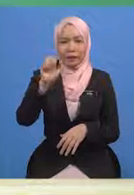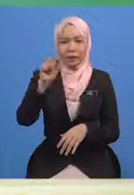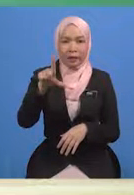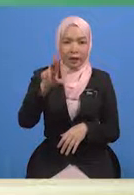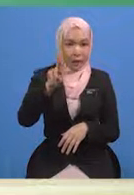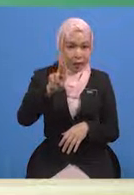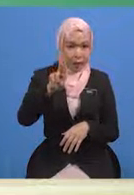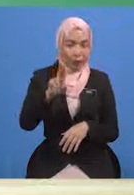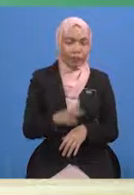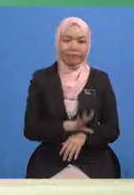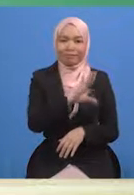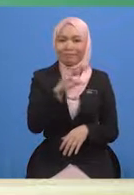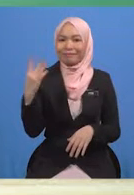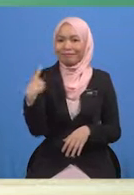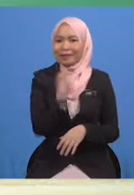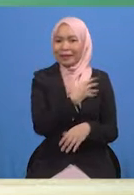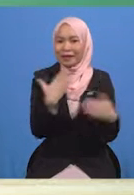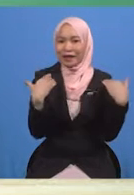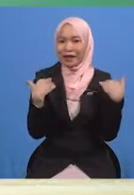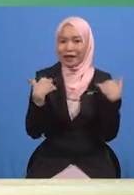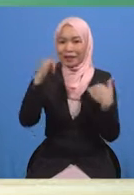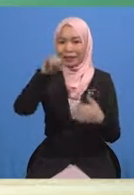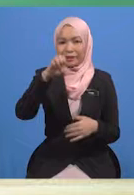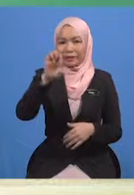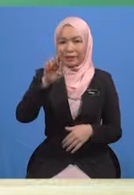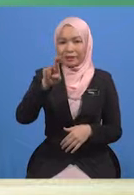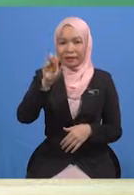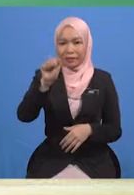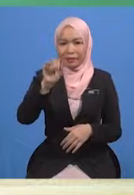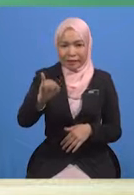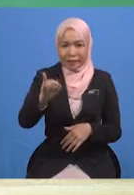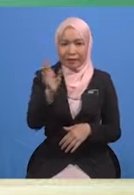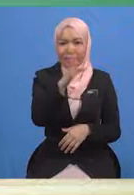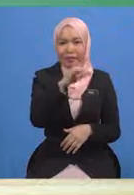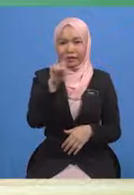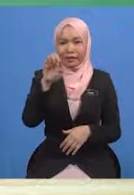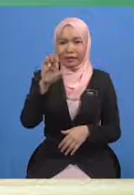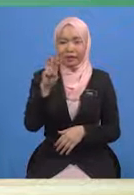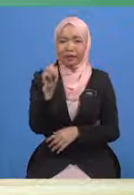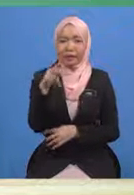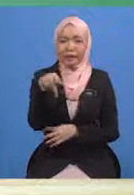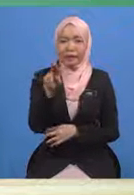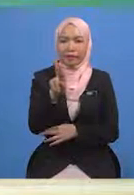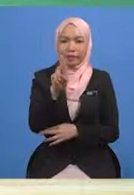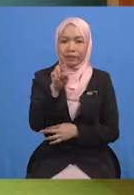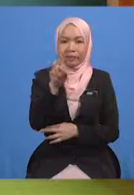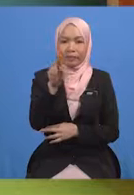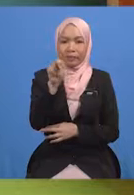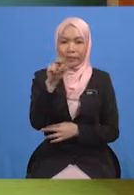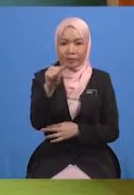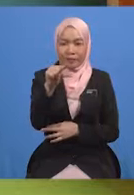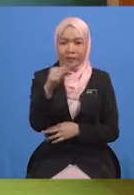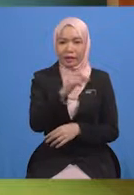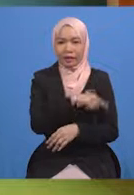juga ada Gunung Jerai dan Gunung Tempurung di Malaysia.